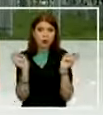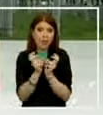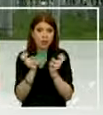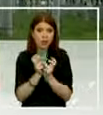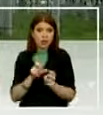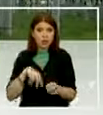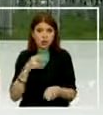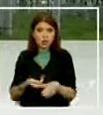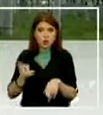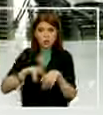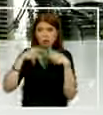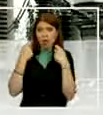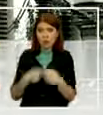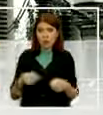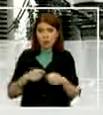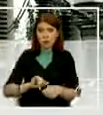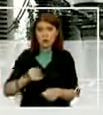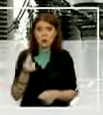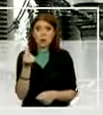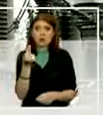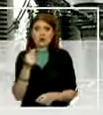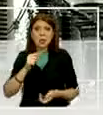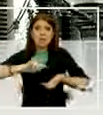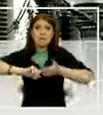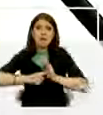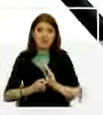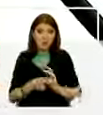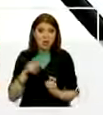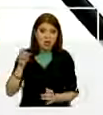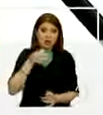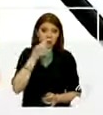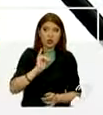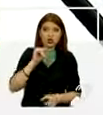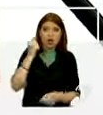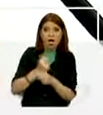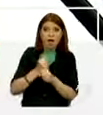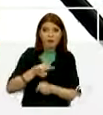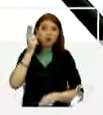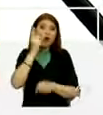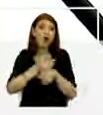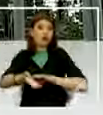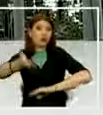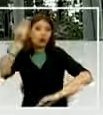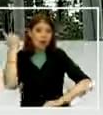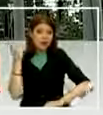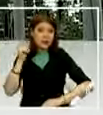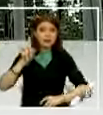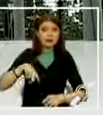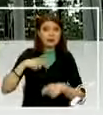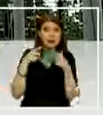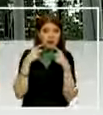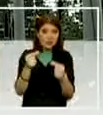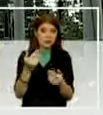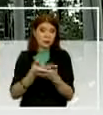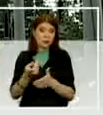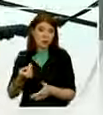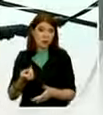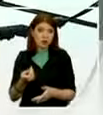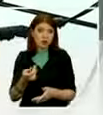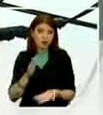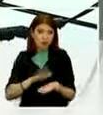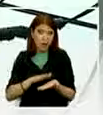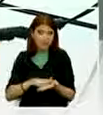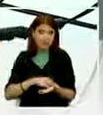sunt supraimpozitați, însă la un preț mediu, și spunea că cei care au făcut acea ordonanță ar trebui să răspundă pentru acest